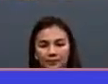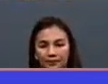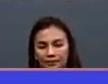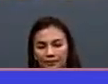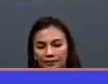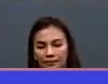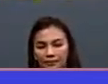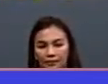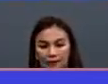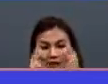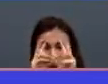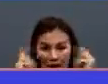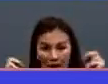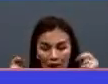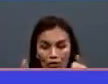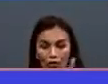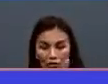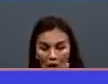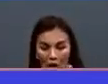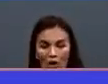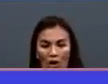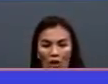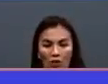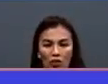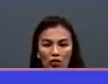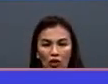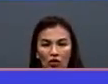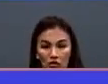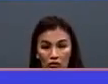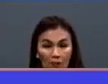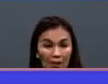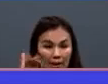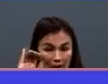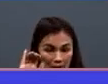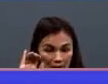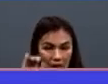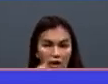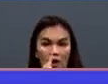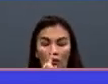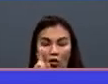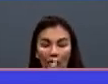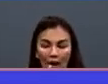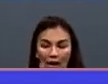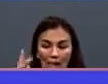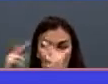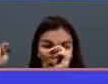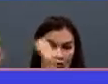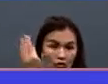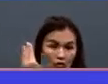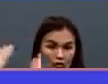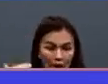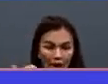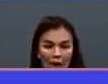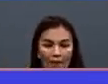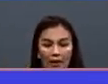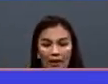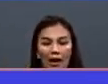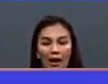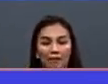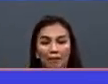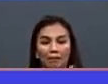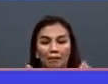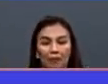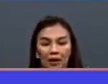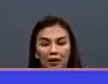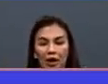ช่างอู่นอกนะอนั่นละนั่นละนัลคือเรายังไม่มีบุคลากรที่จะมาสนับสนุนเนี่ยเป็นช่างด้านนี้ด้านยาน